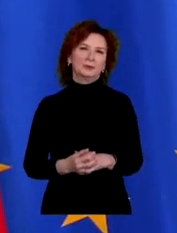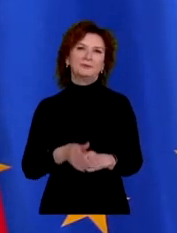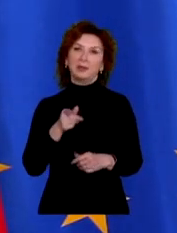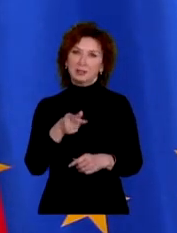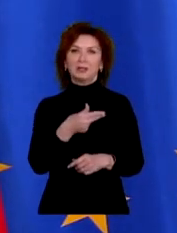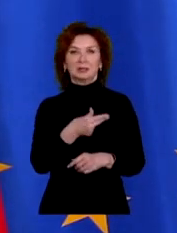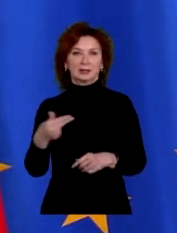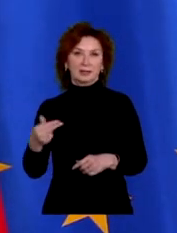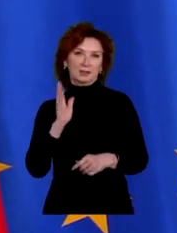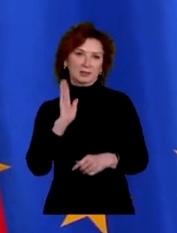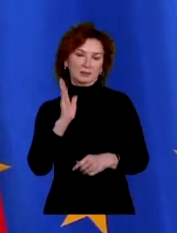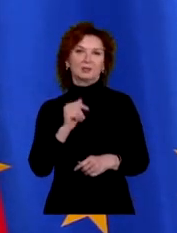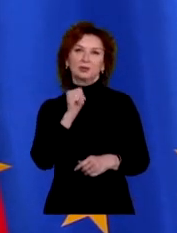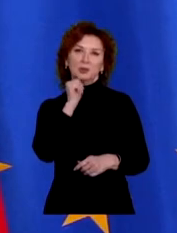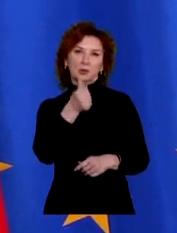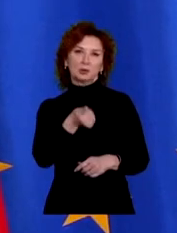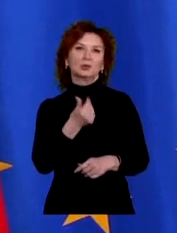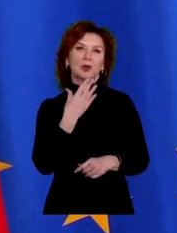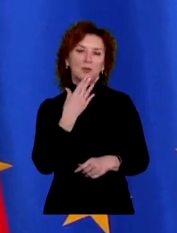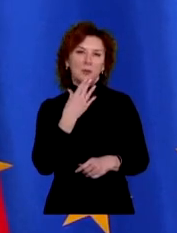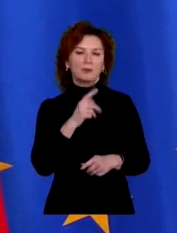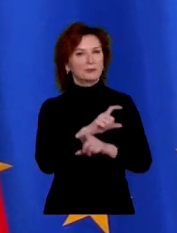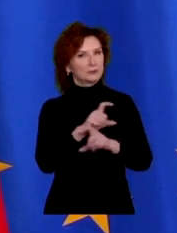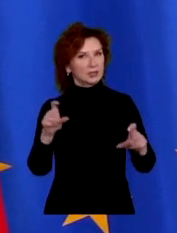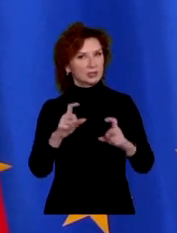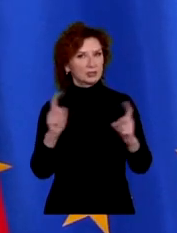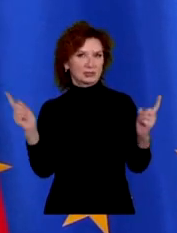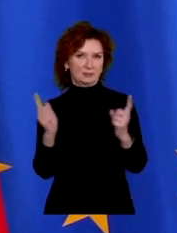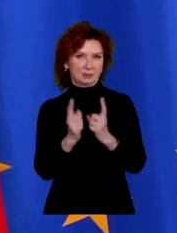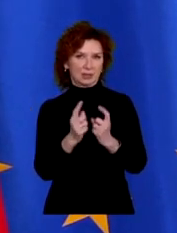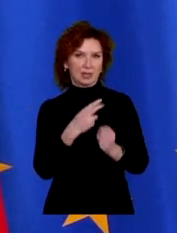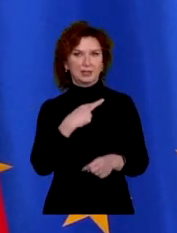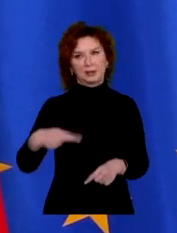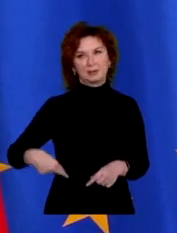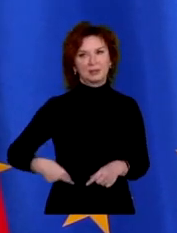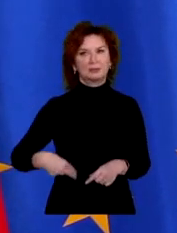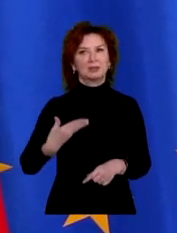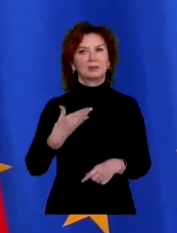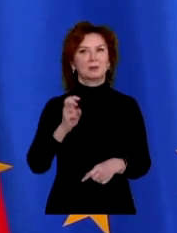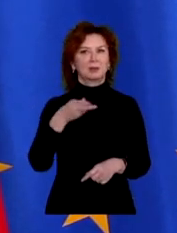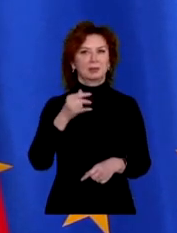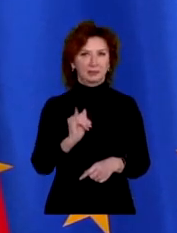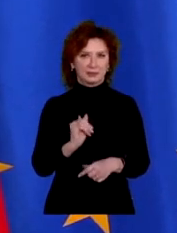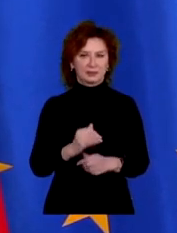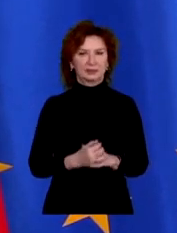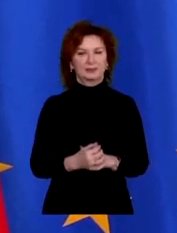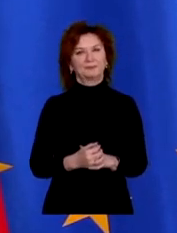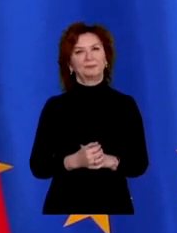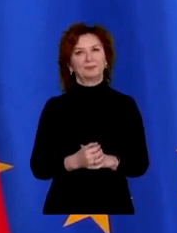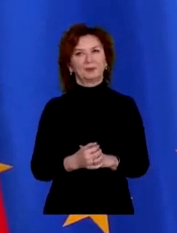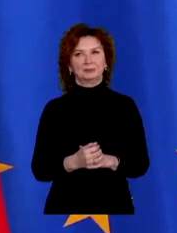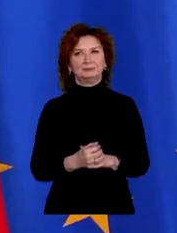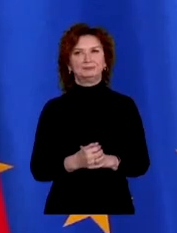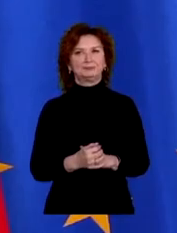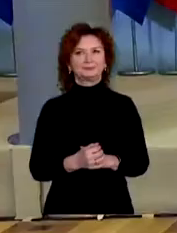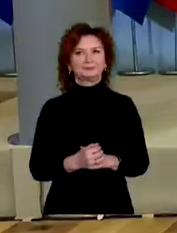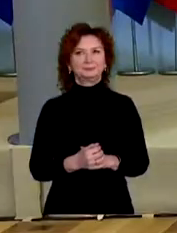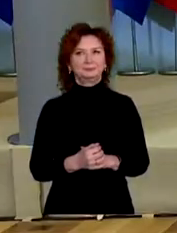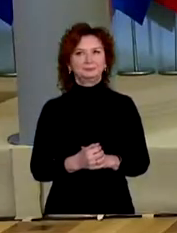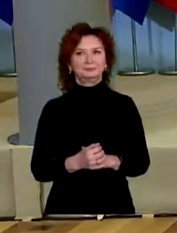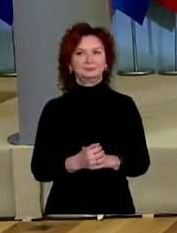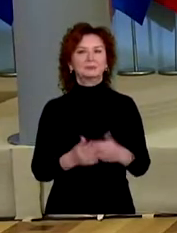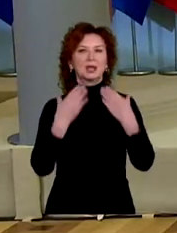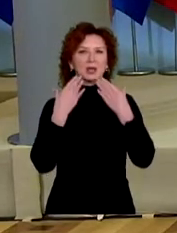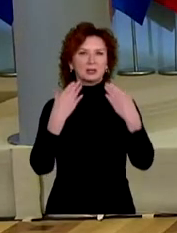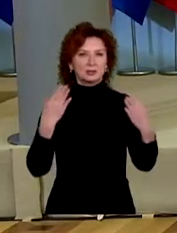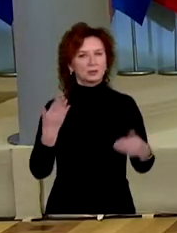będzie z pewnością mówił jutro podczas swojego spotkania pan premier Mateusz Morawiecki. Zachęcam do śledzenia tych jutrzejszych obchodów. Dziękuję bardzo,